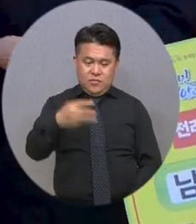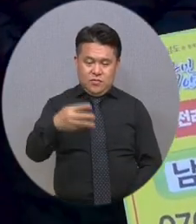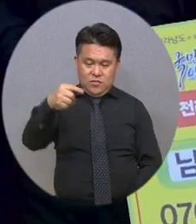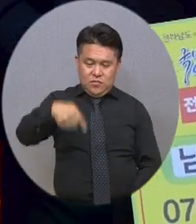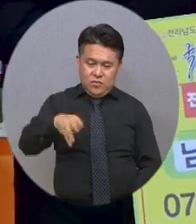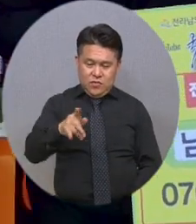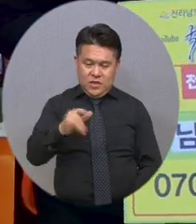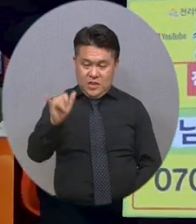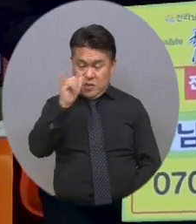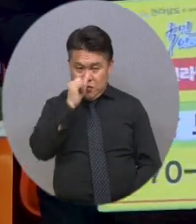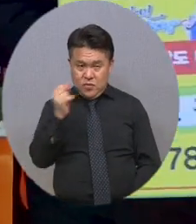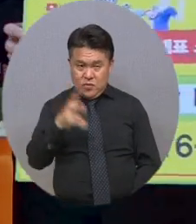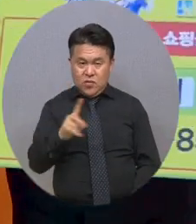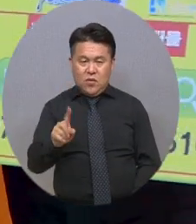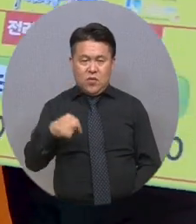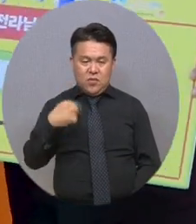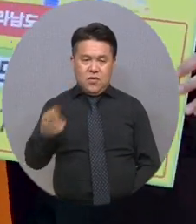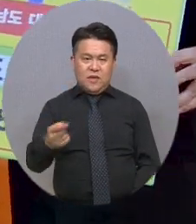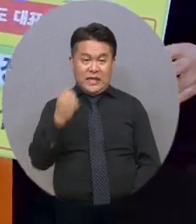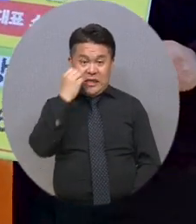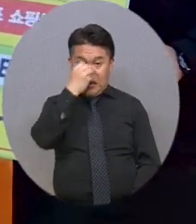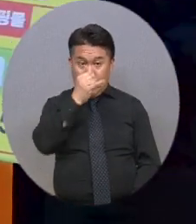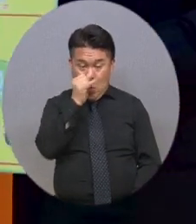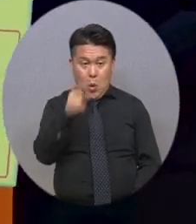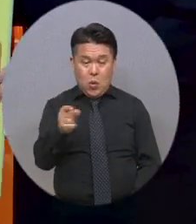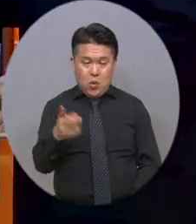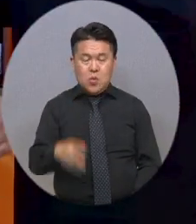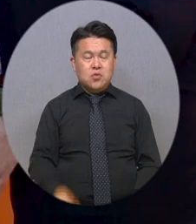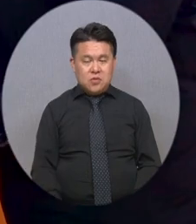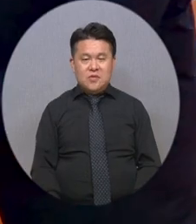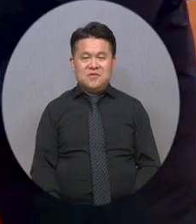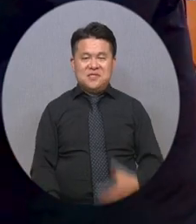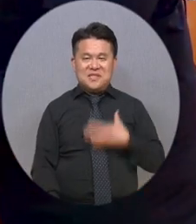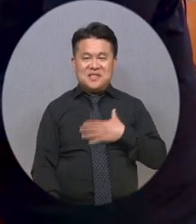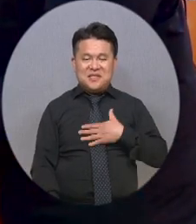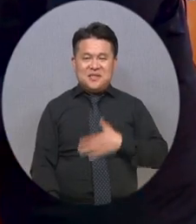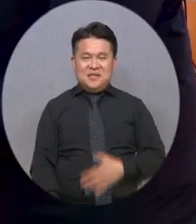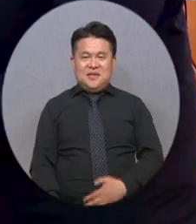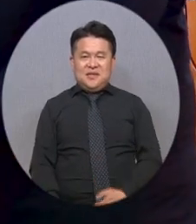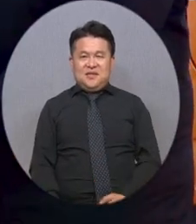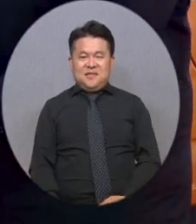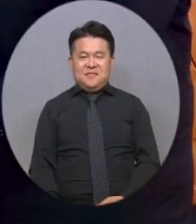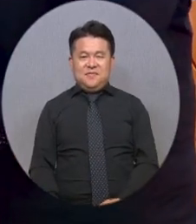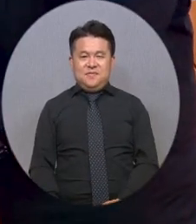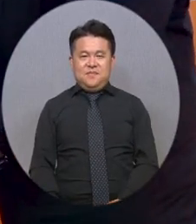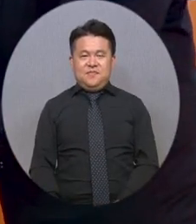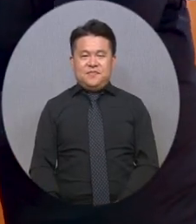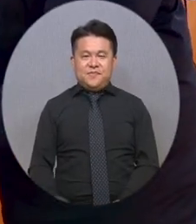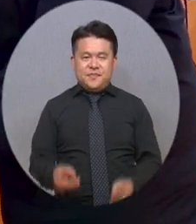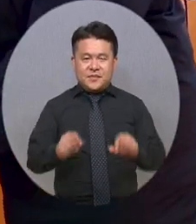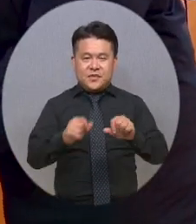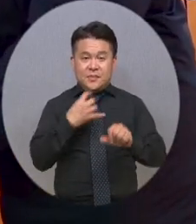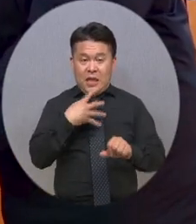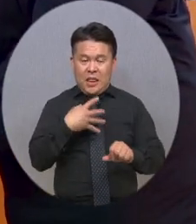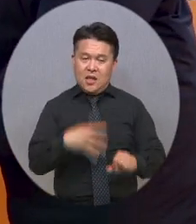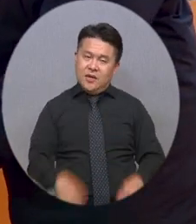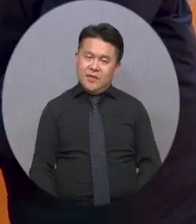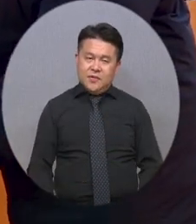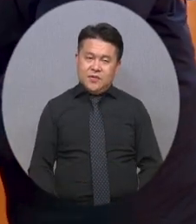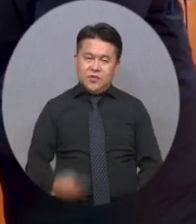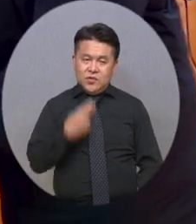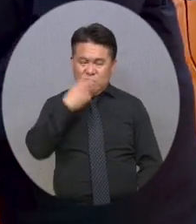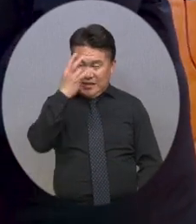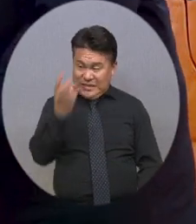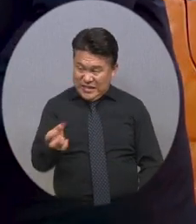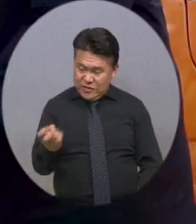있고 블루베리도 있고 딸기도 있고 네. 알겠습니다. 이게 안 좋은데 가루만 있어. 와 자, 이